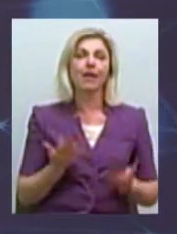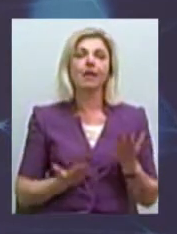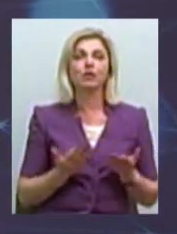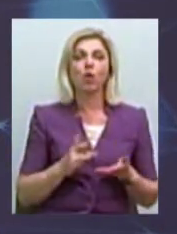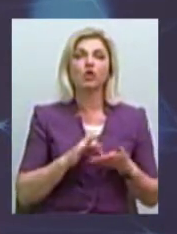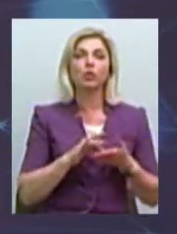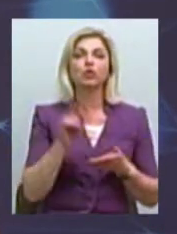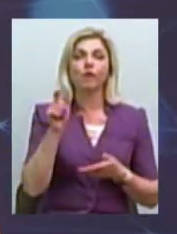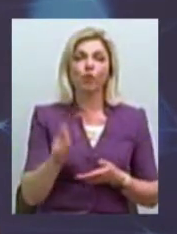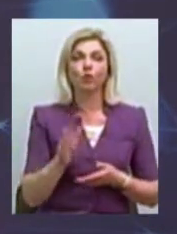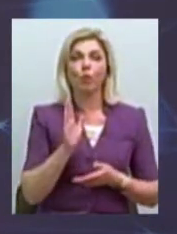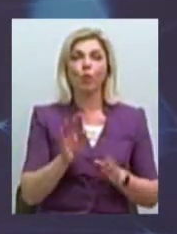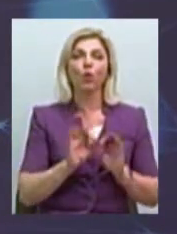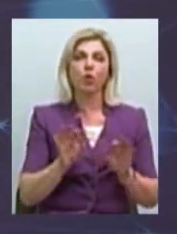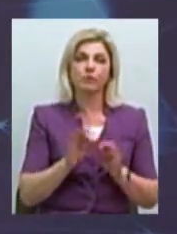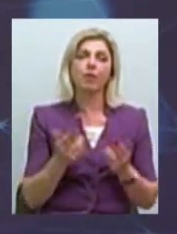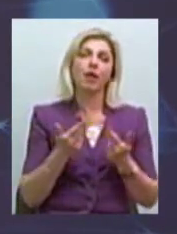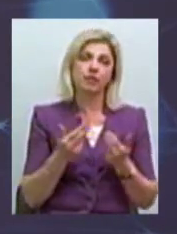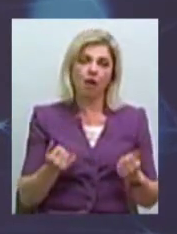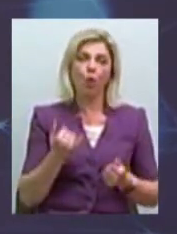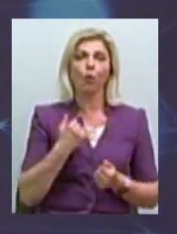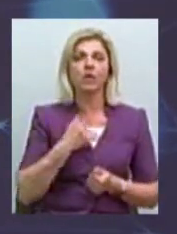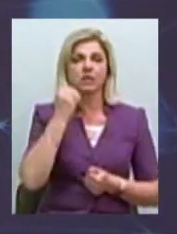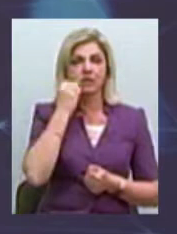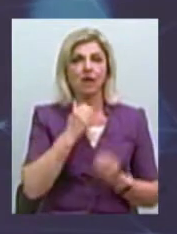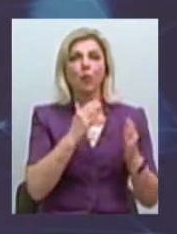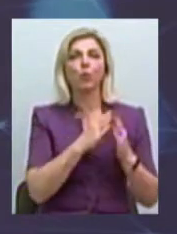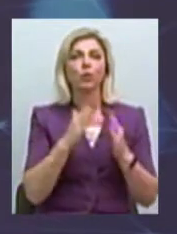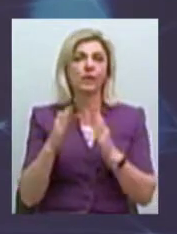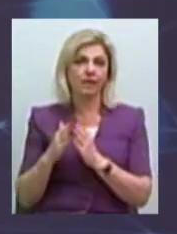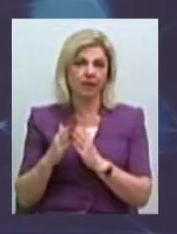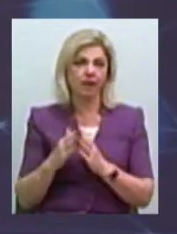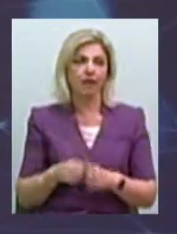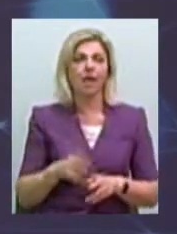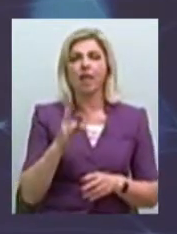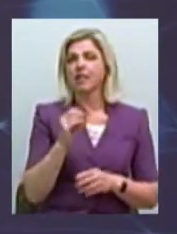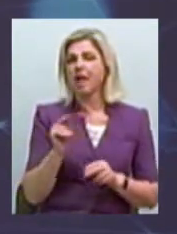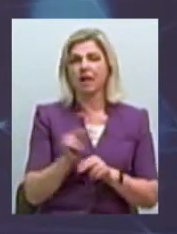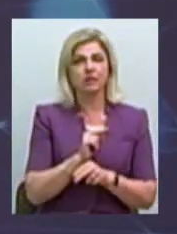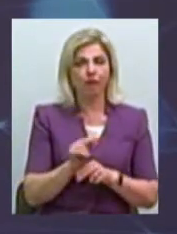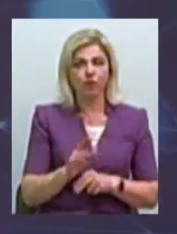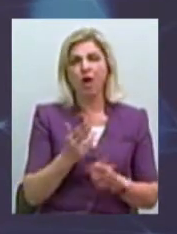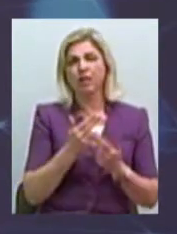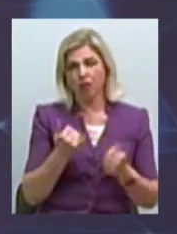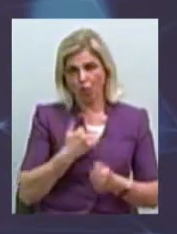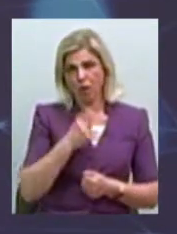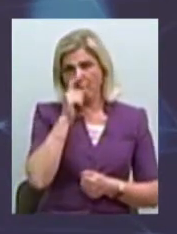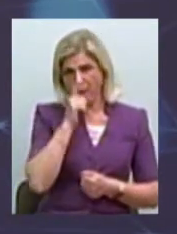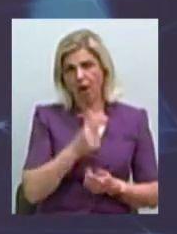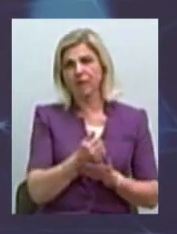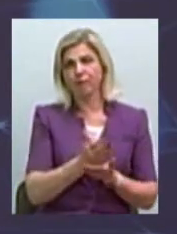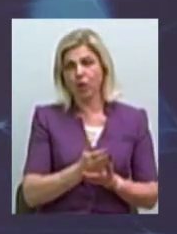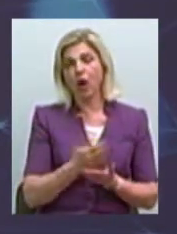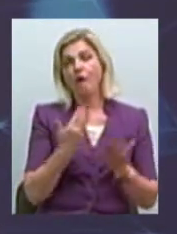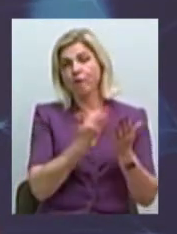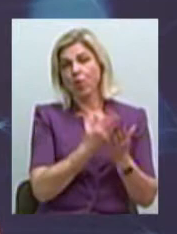екскурсовод буде розповідати, так, в нас там старі будинки, не реставровані, так, в нас погана інфраструктура, але ось